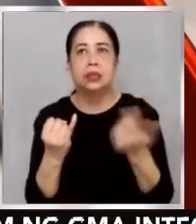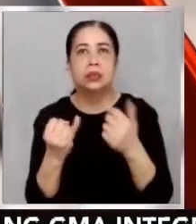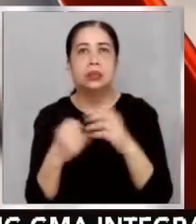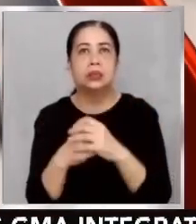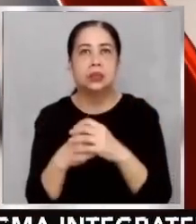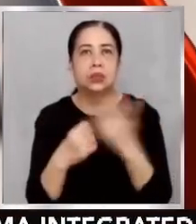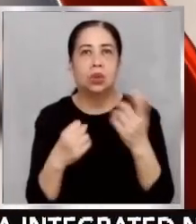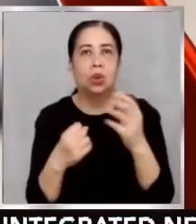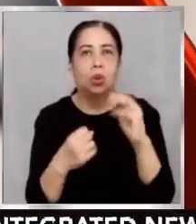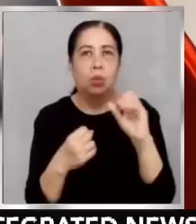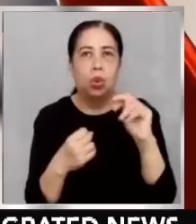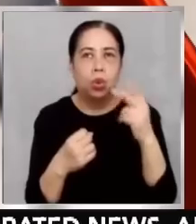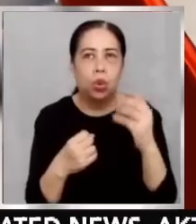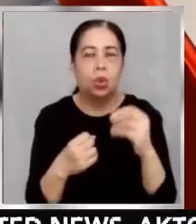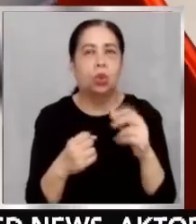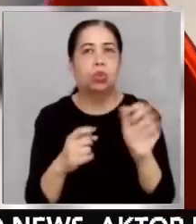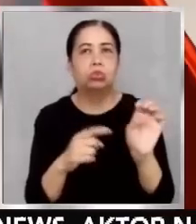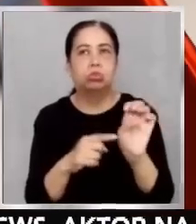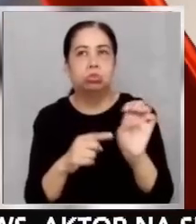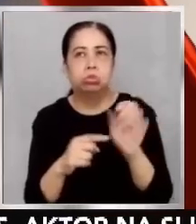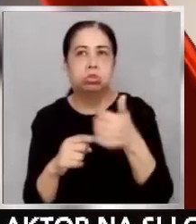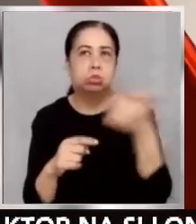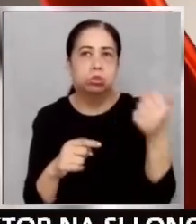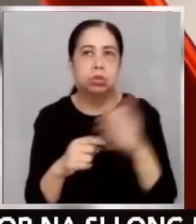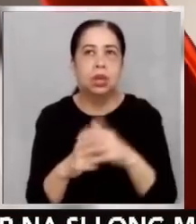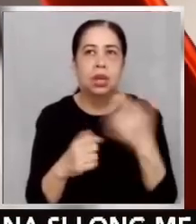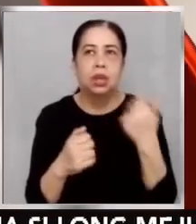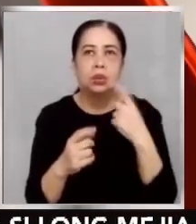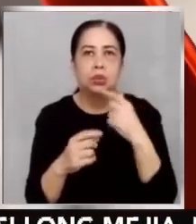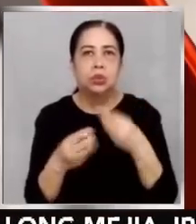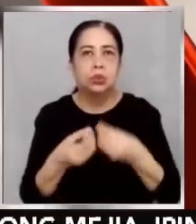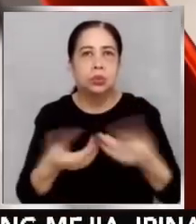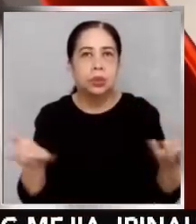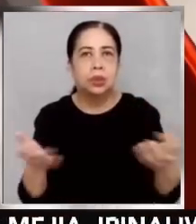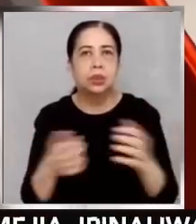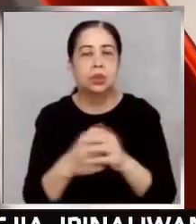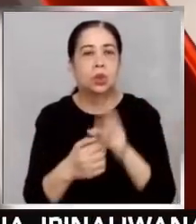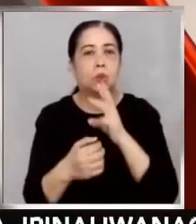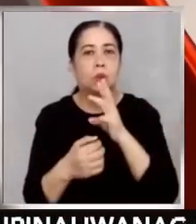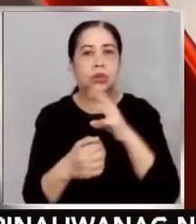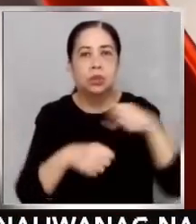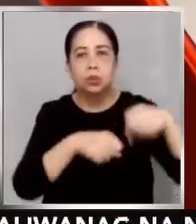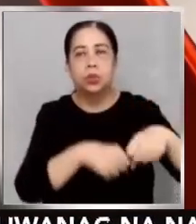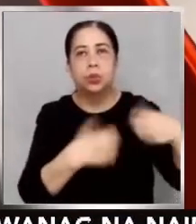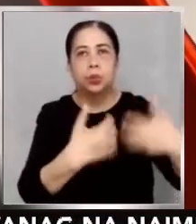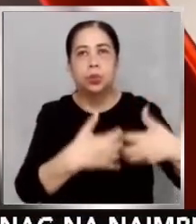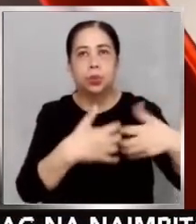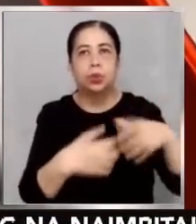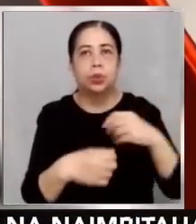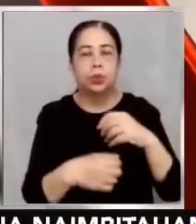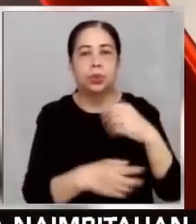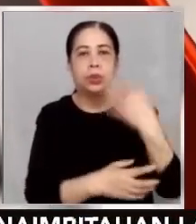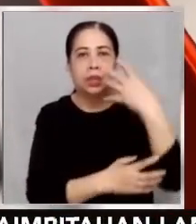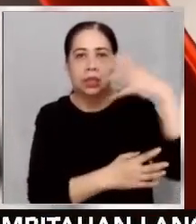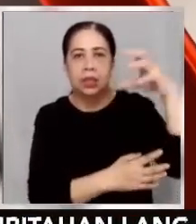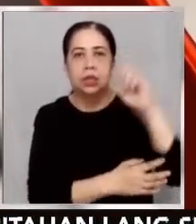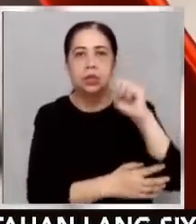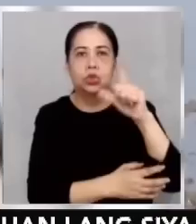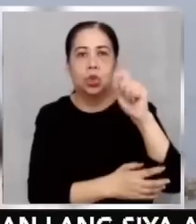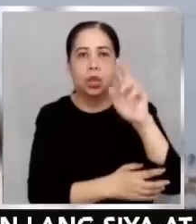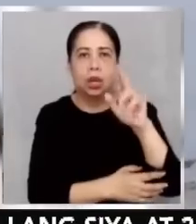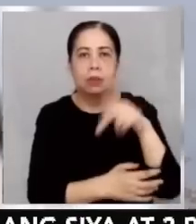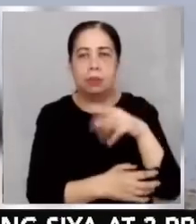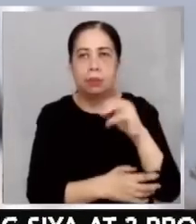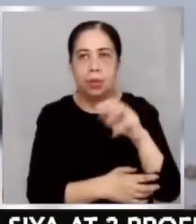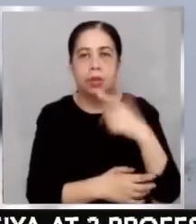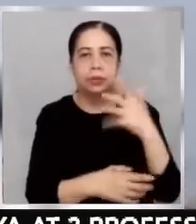etc. Tapos may mga pinapabigay po tayong mga water pump and solar pumps doon sa mga area affected. Kung talagang